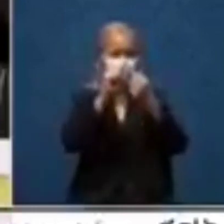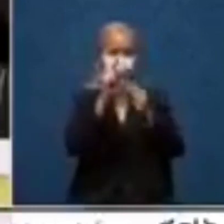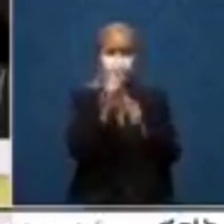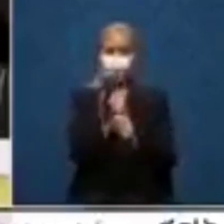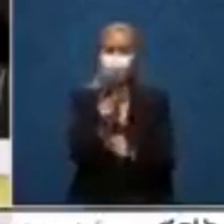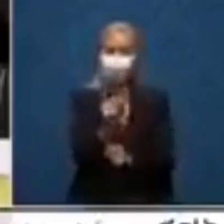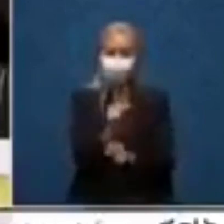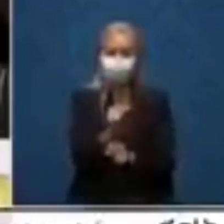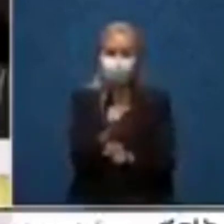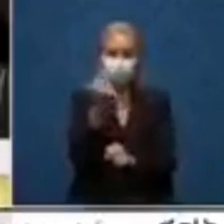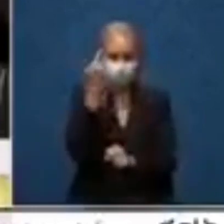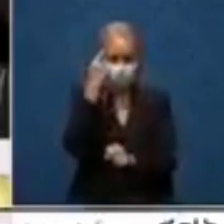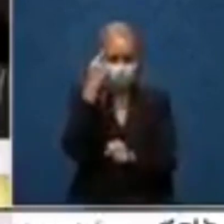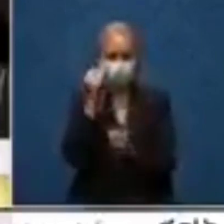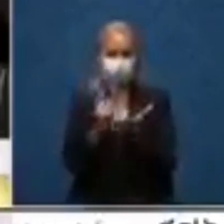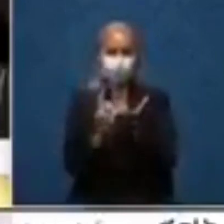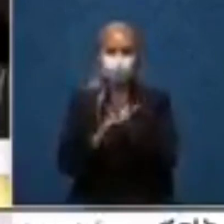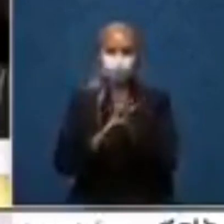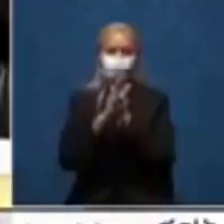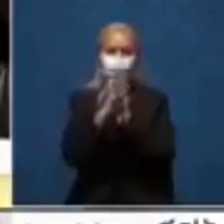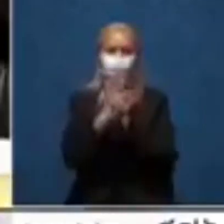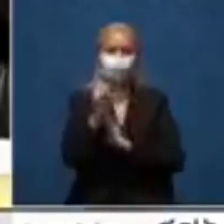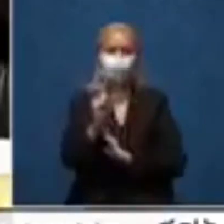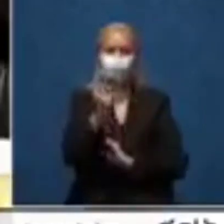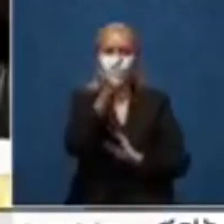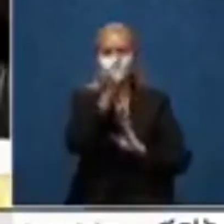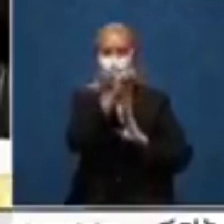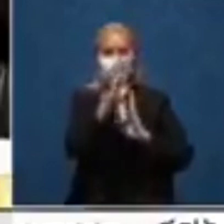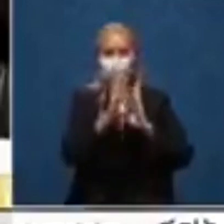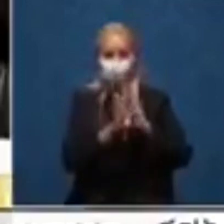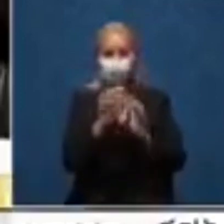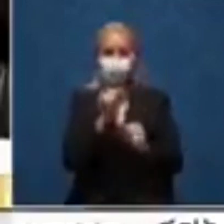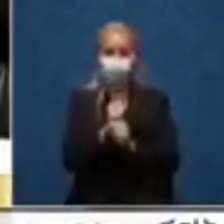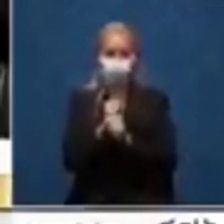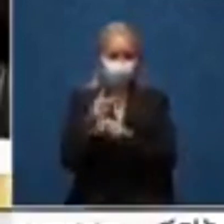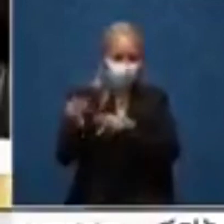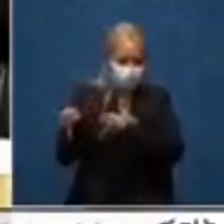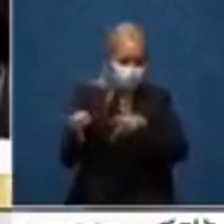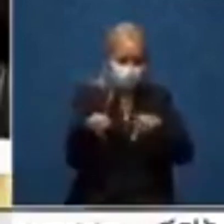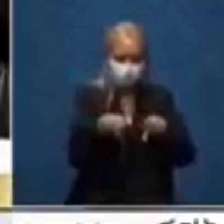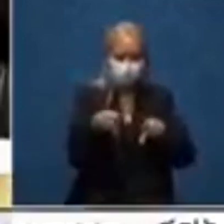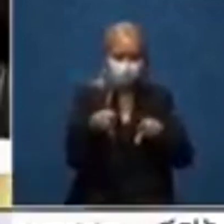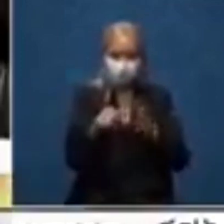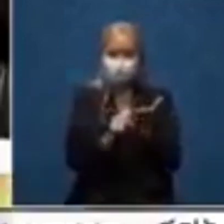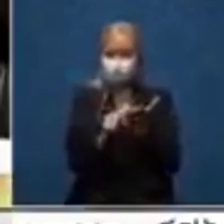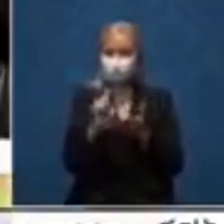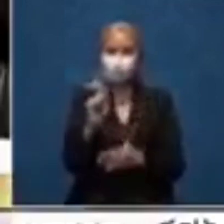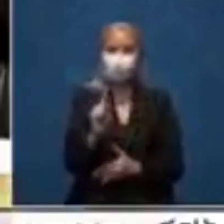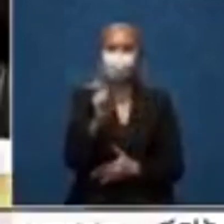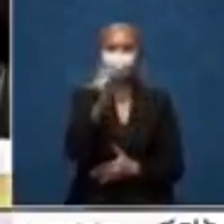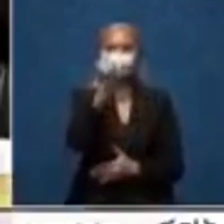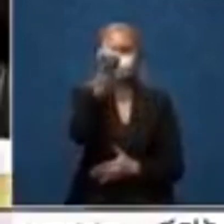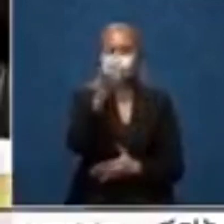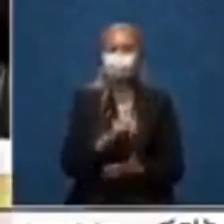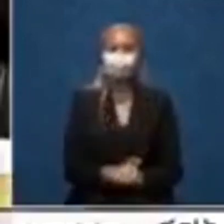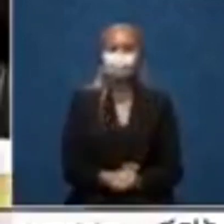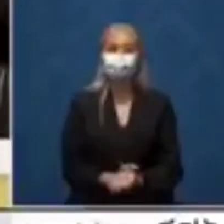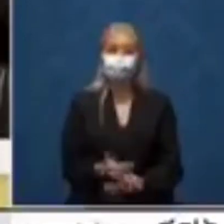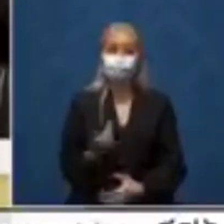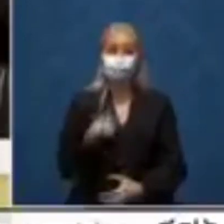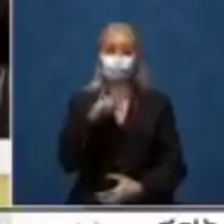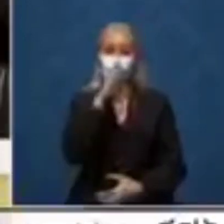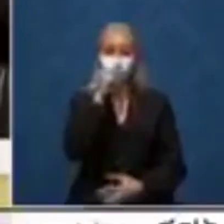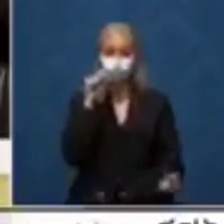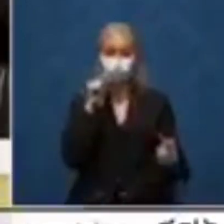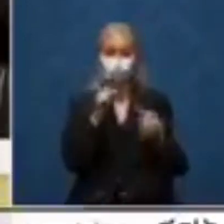ที่จะต้องปฏิรูปนะคะเรื่องระเบียบราชการแล้วก็ระเบียบพิธีการนะคะอันนี้ดิฉันพูดหมายถึงแค่ในระเบียบราชการ